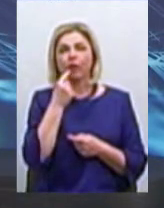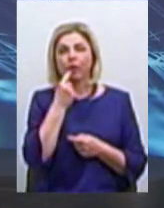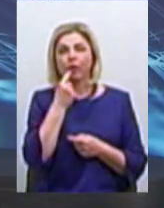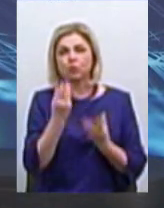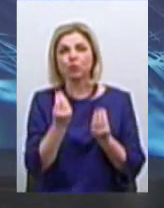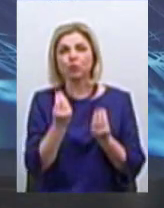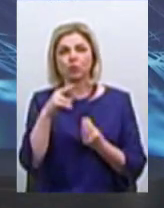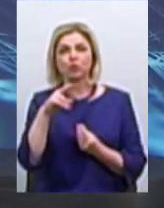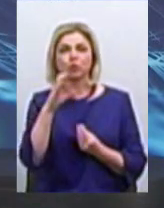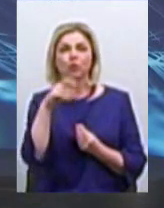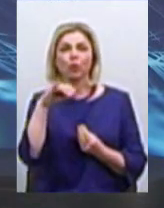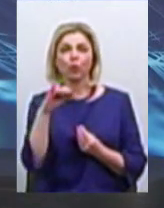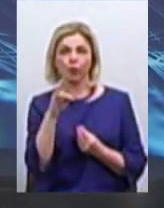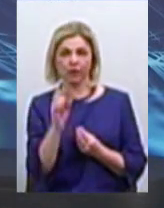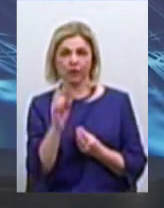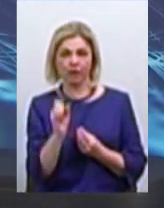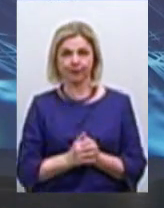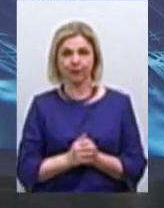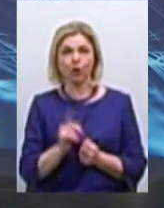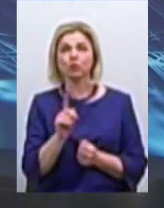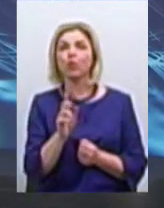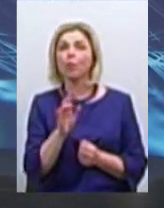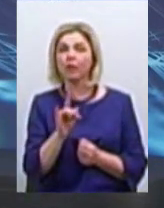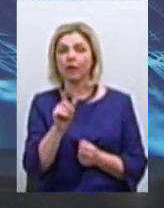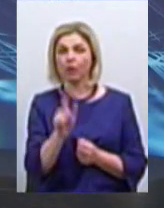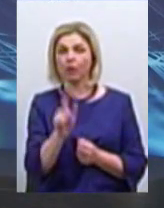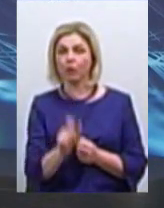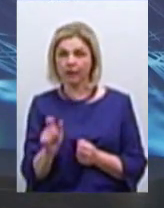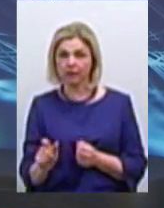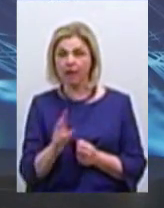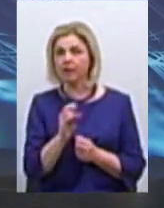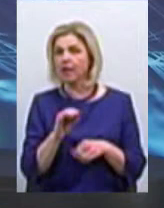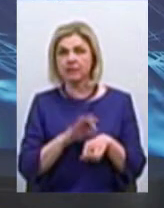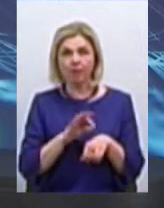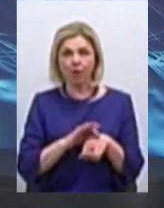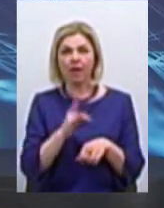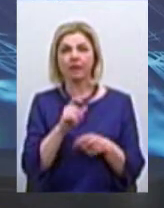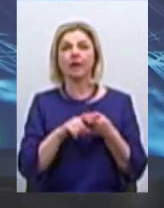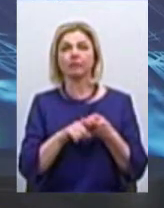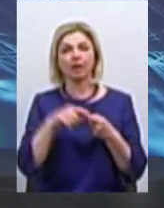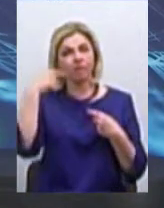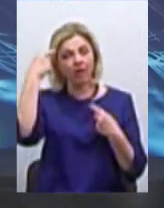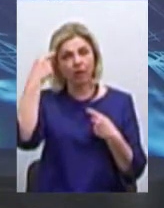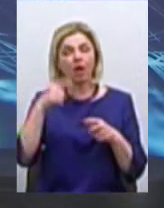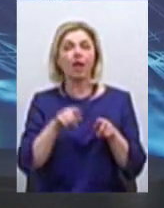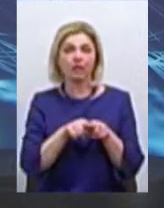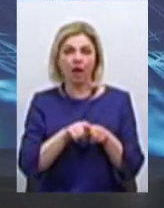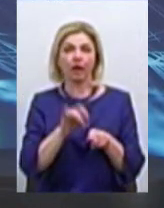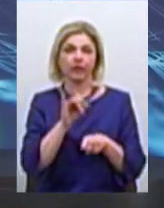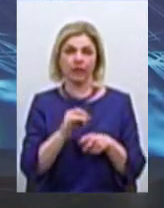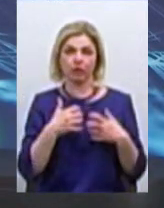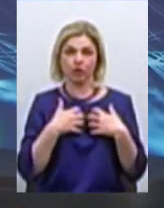Для того, щоб людина не захворіла на сказ, а також і тварина,